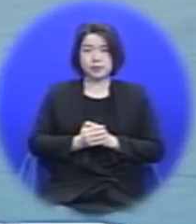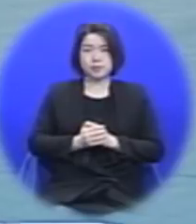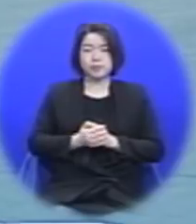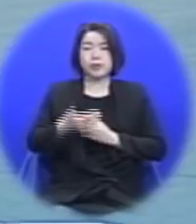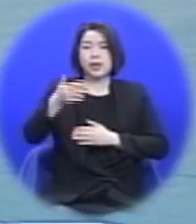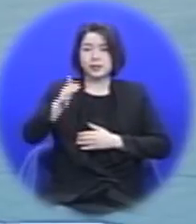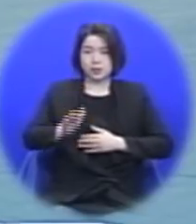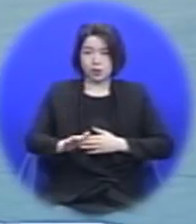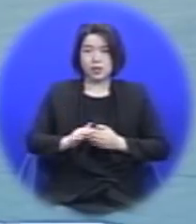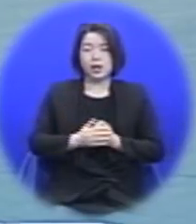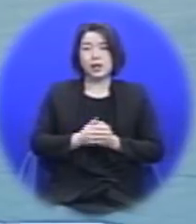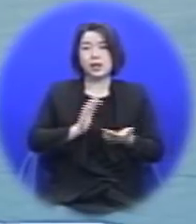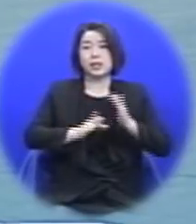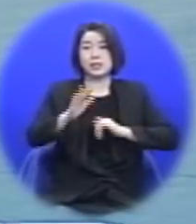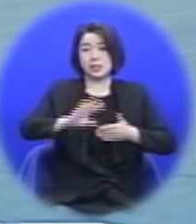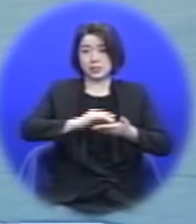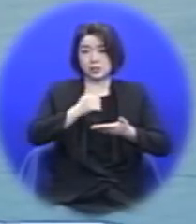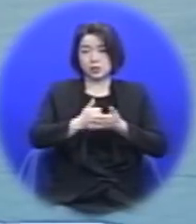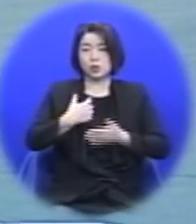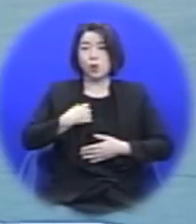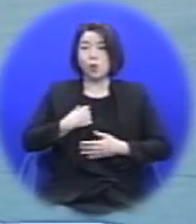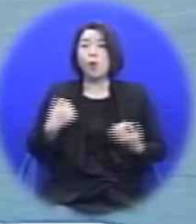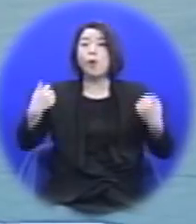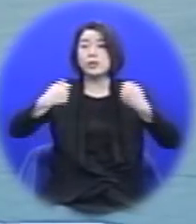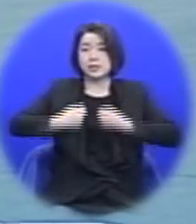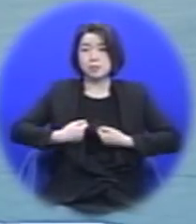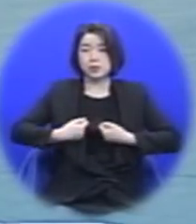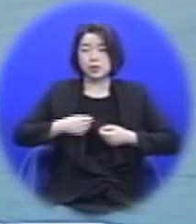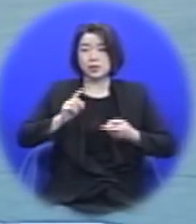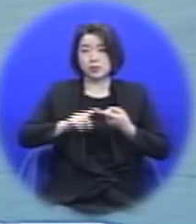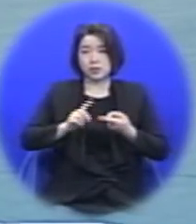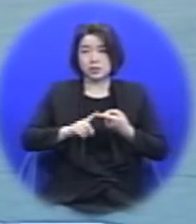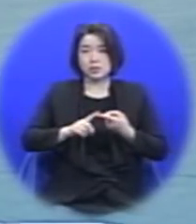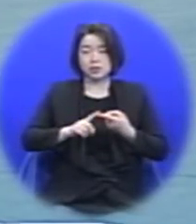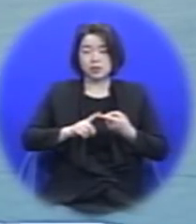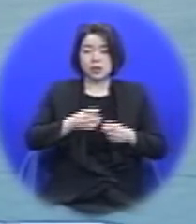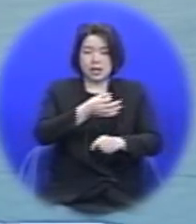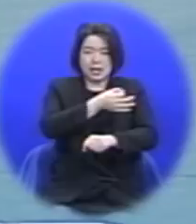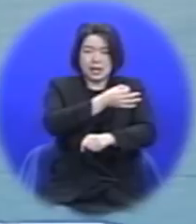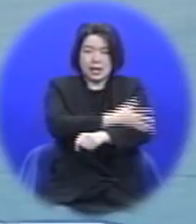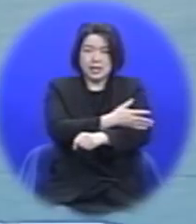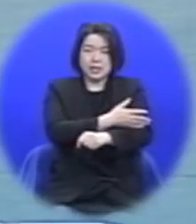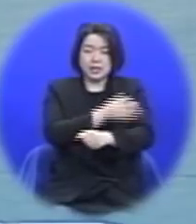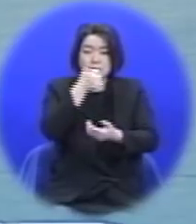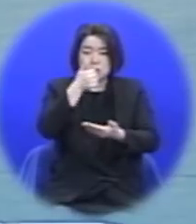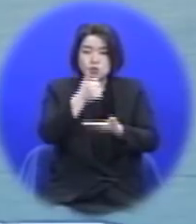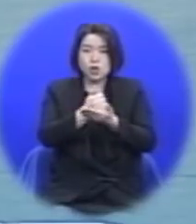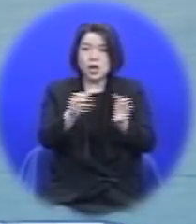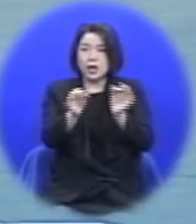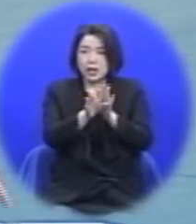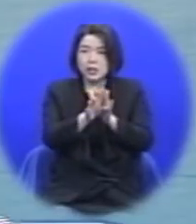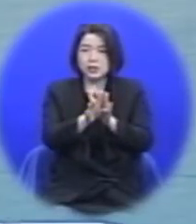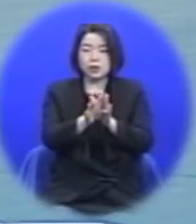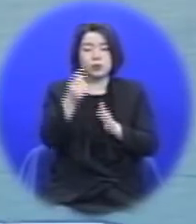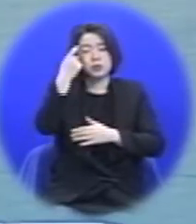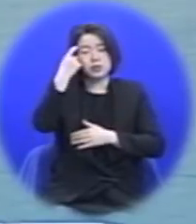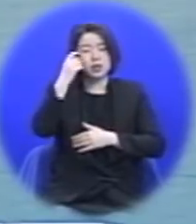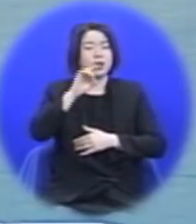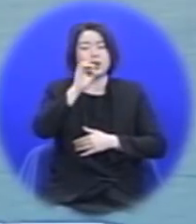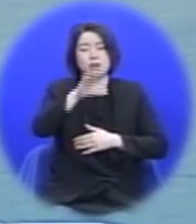그러나 예수 그리스도로 옷을 입었다는 것을 단순히 죄가 가리워진 것으로만 생각하면 안